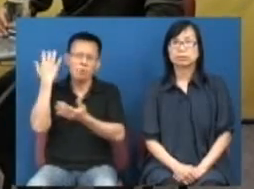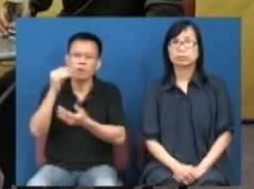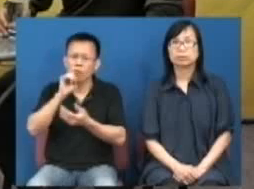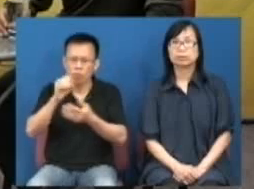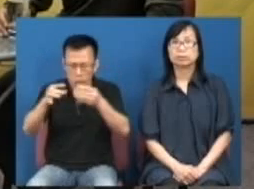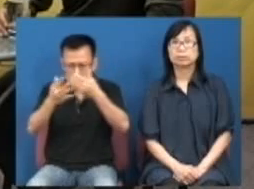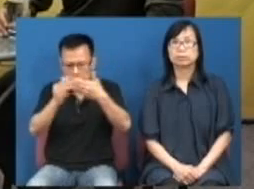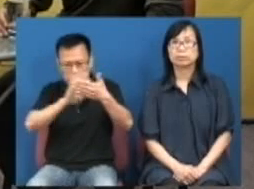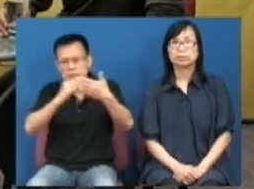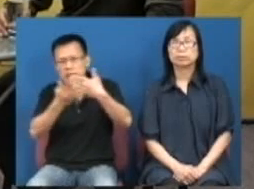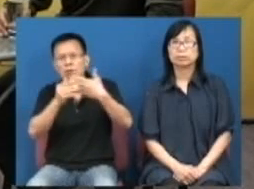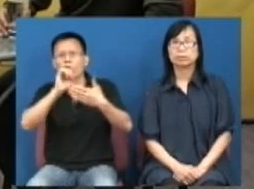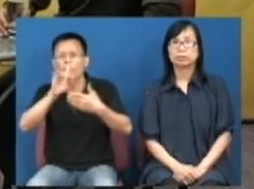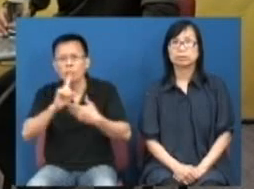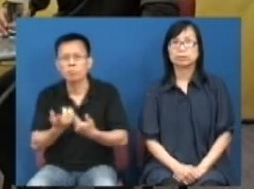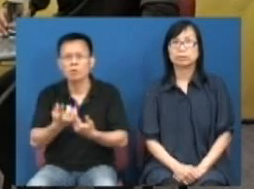俾人聽啊嘛！真係